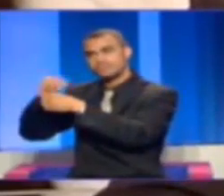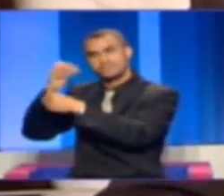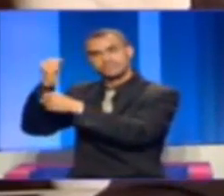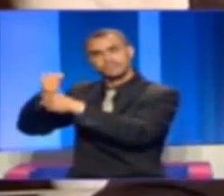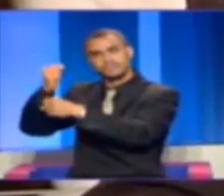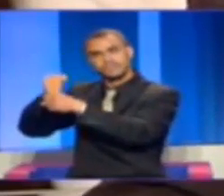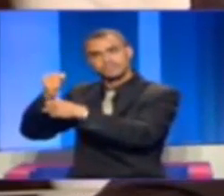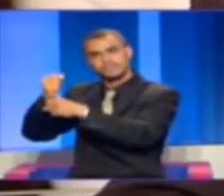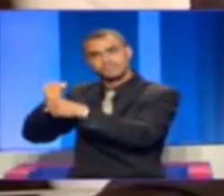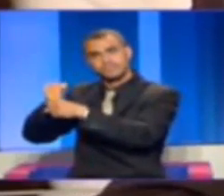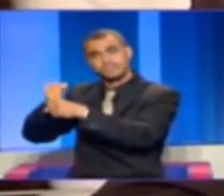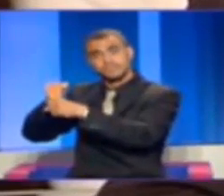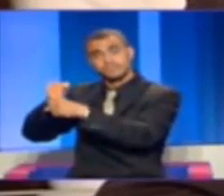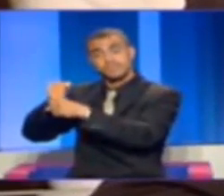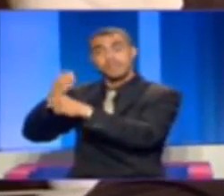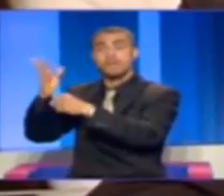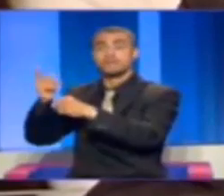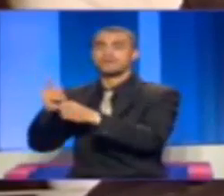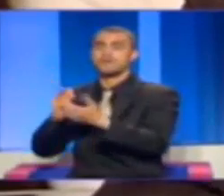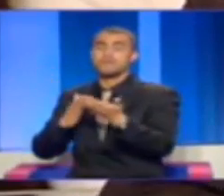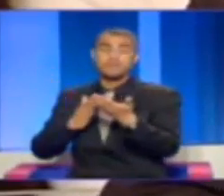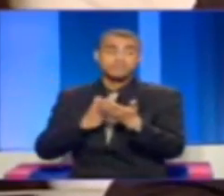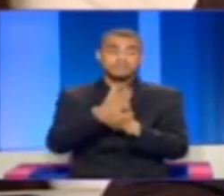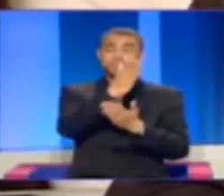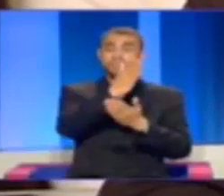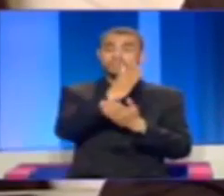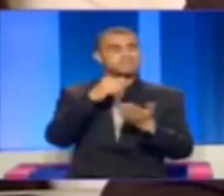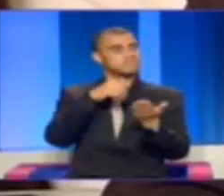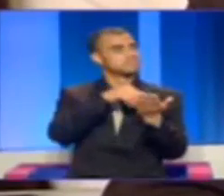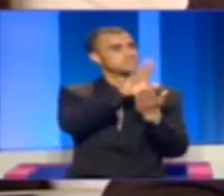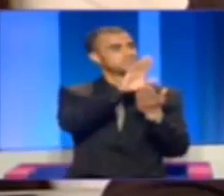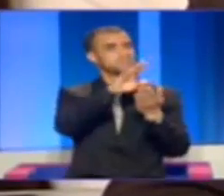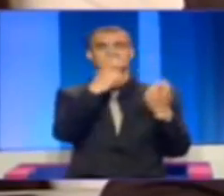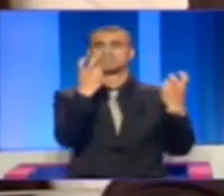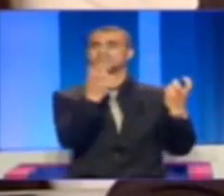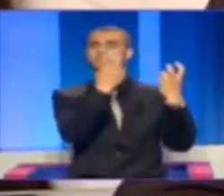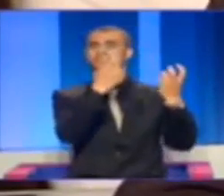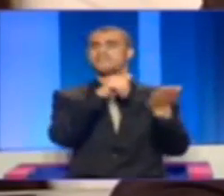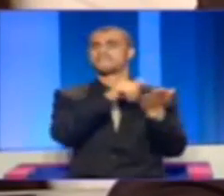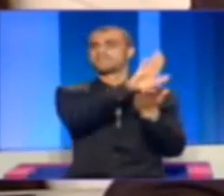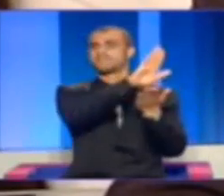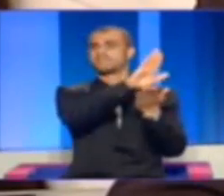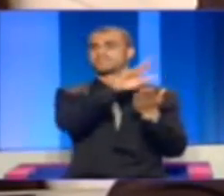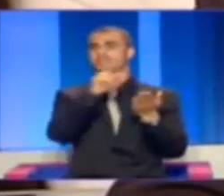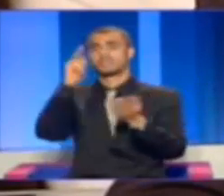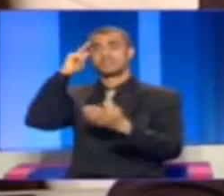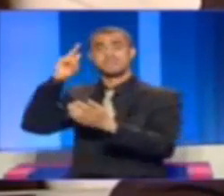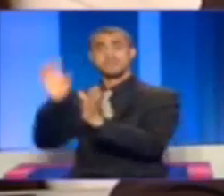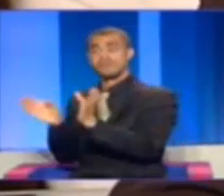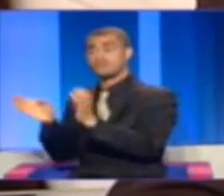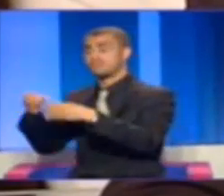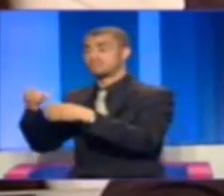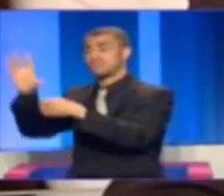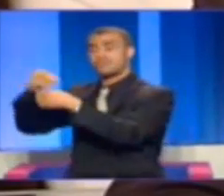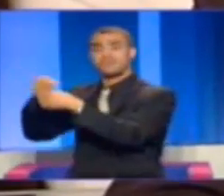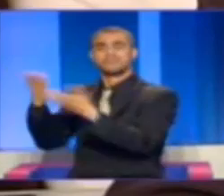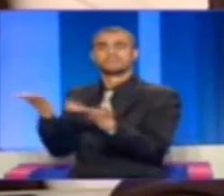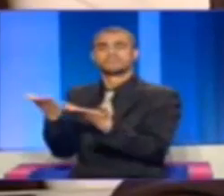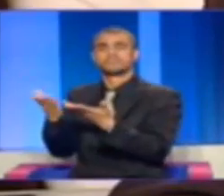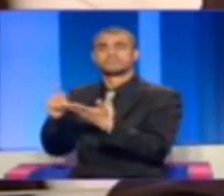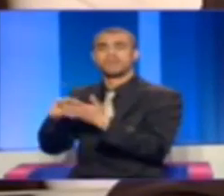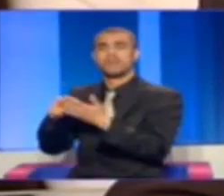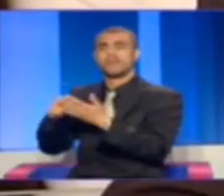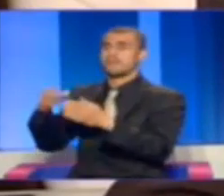كيبقى مقتصر، ونفتح هنا واحد القوس على اساس المهن اليدويه هذا خياط، هذا نجار، هذا صباغ،